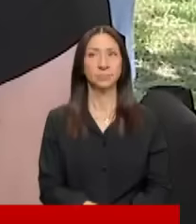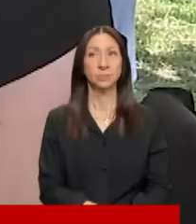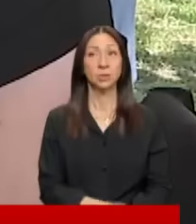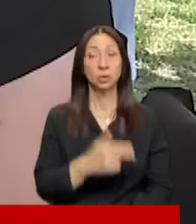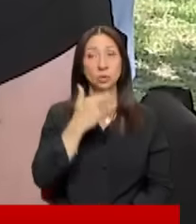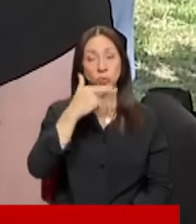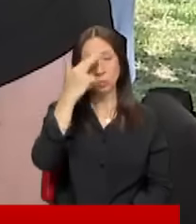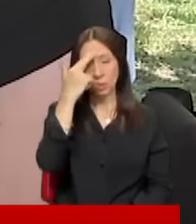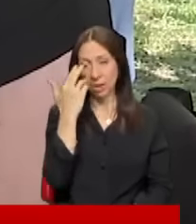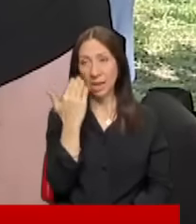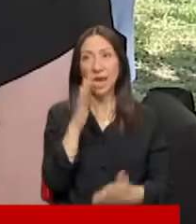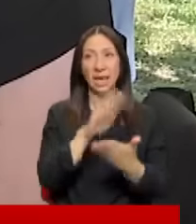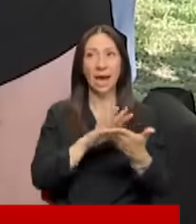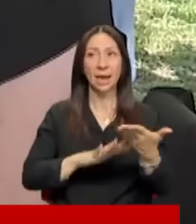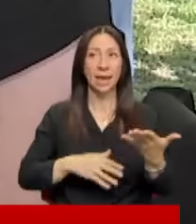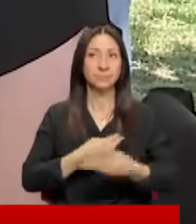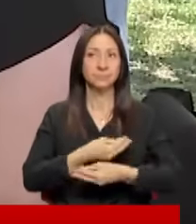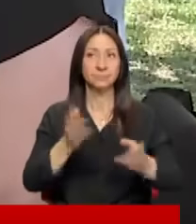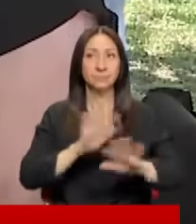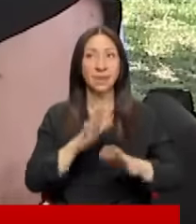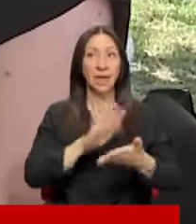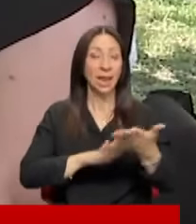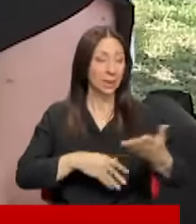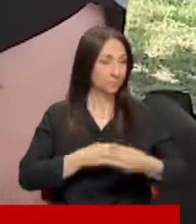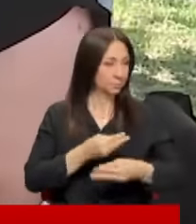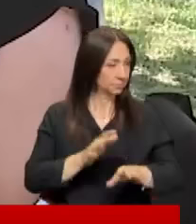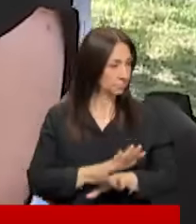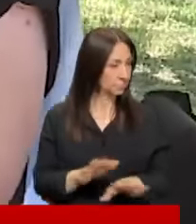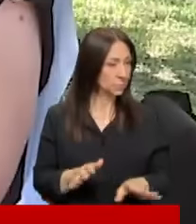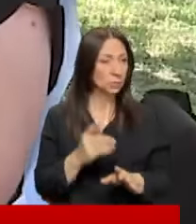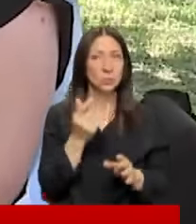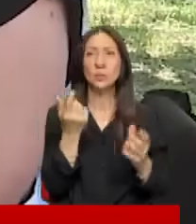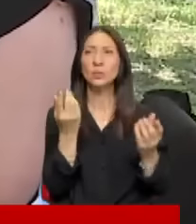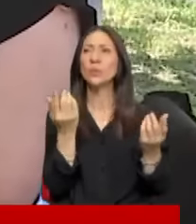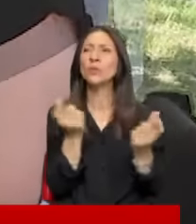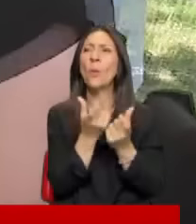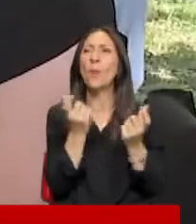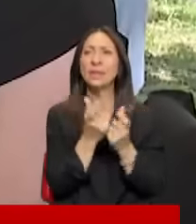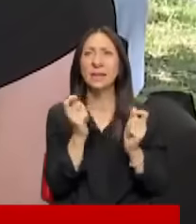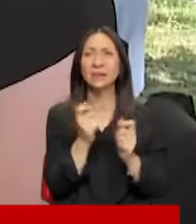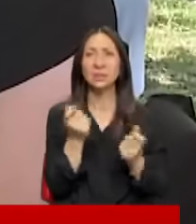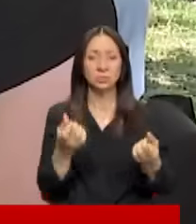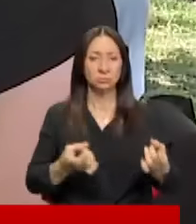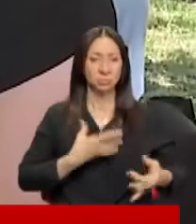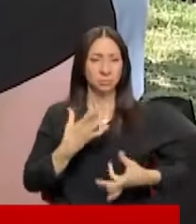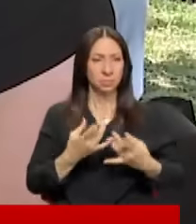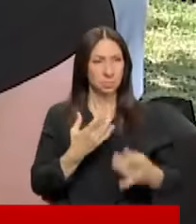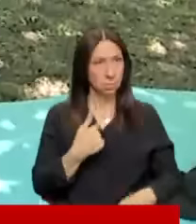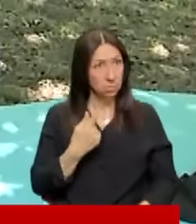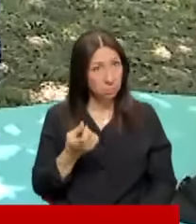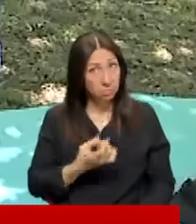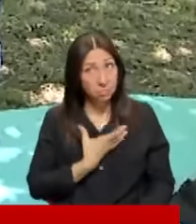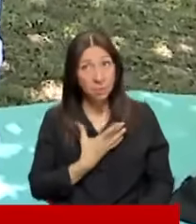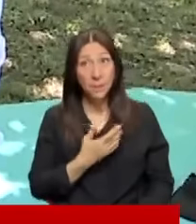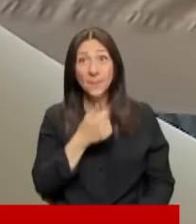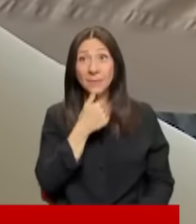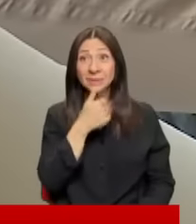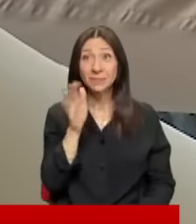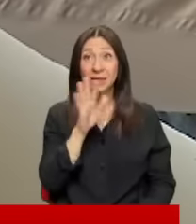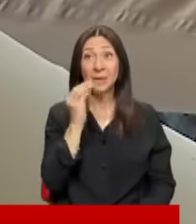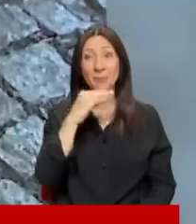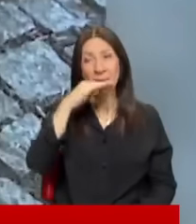Cuma günü karneleri dağıttık. Dağıttıktan sonra küçük bir toplantı yapıldı. İşten çıkarıldığımı öğrendim. Babacığım merhaba.